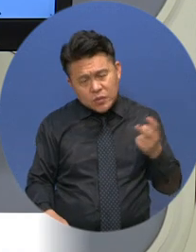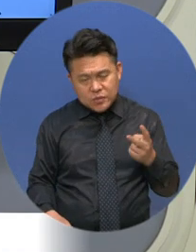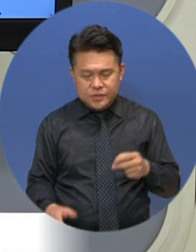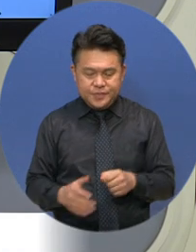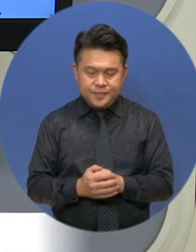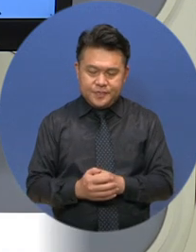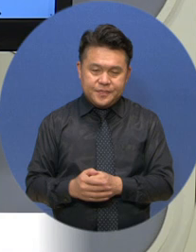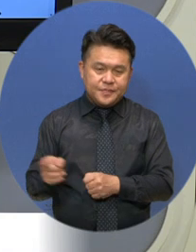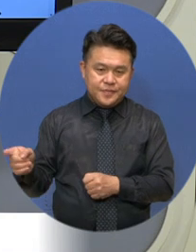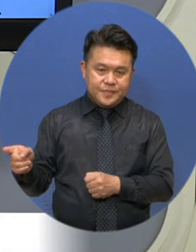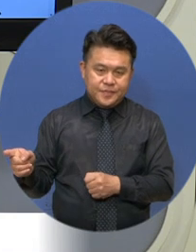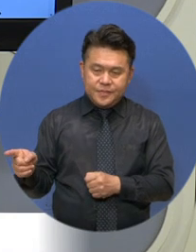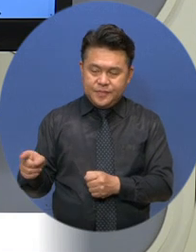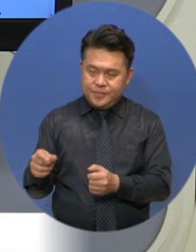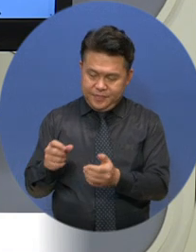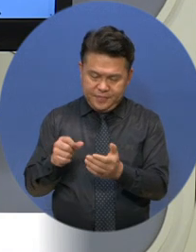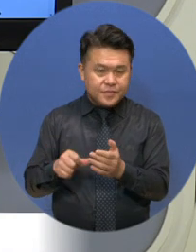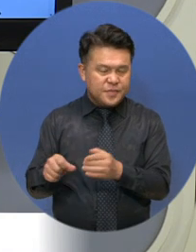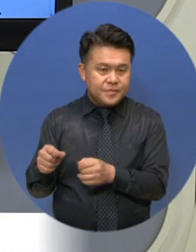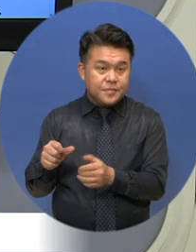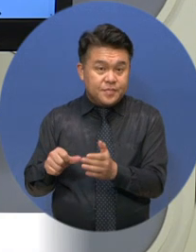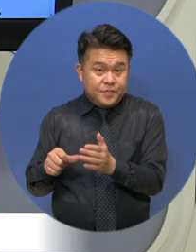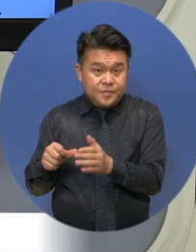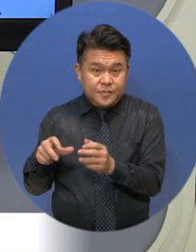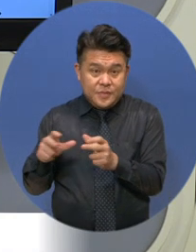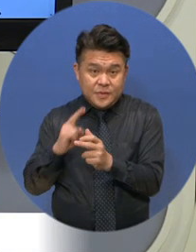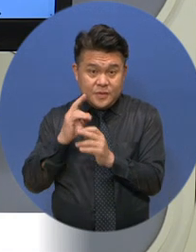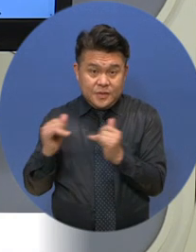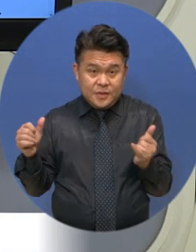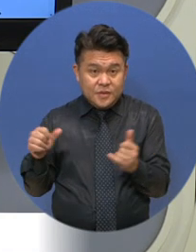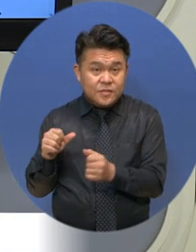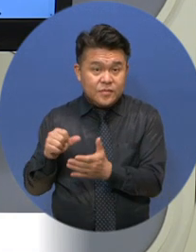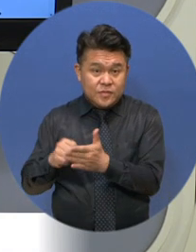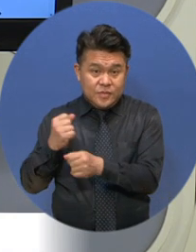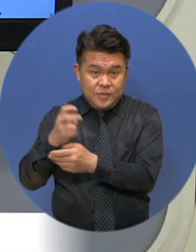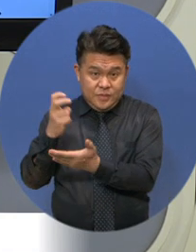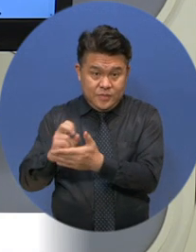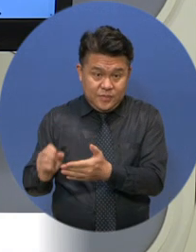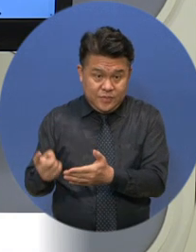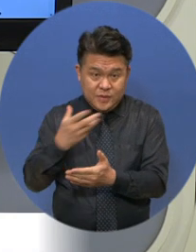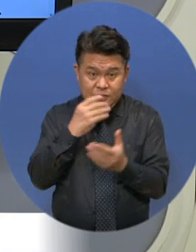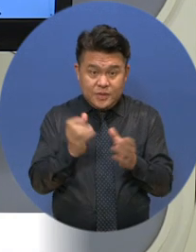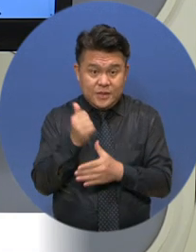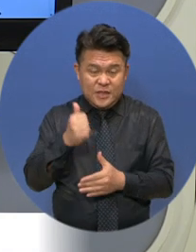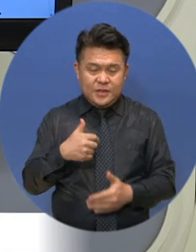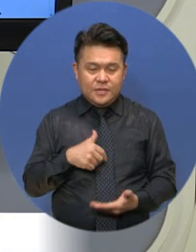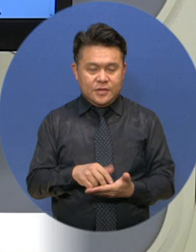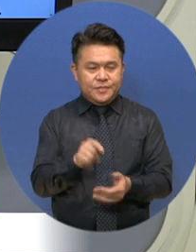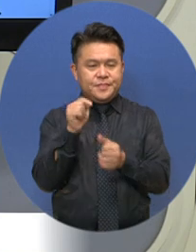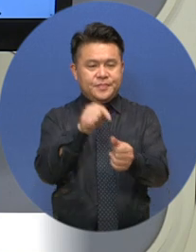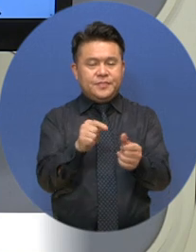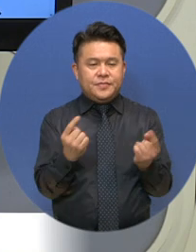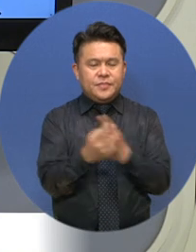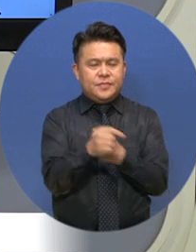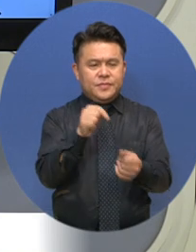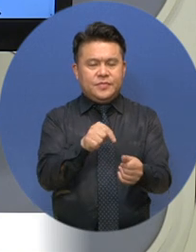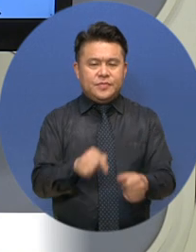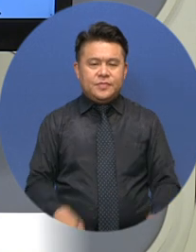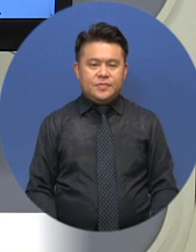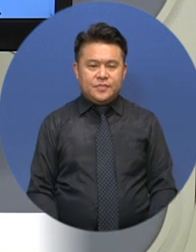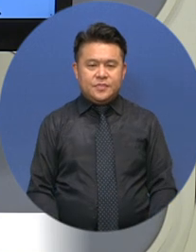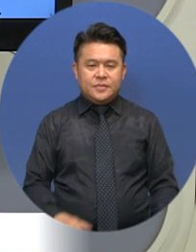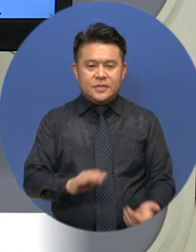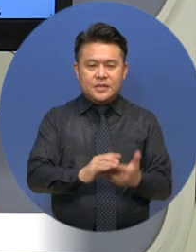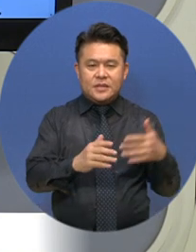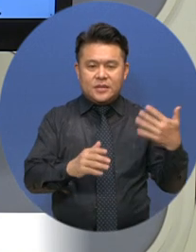중증장애인 생산품 법에 따라 보건복지부 장관 명의로 시정요구 조치가 내려지는 데요 미달